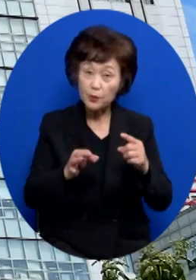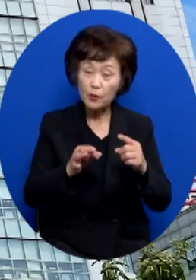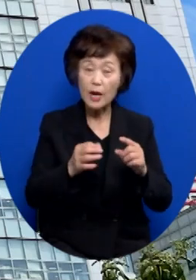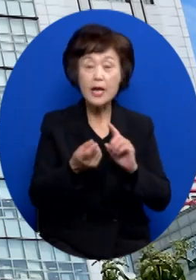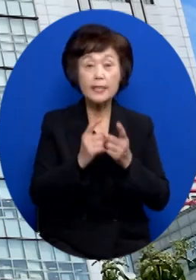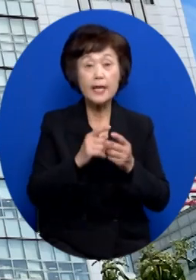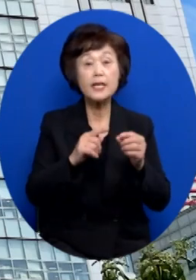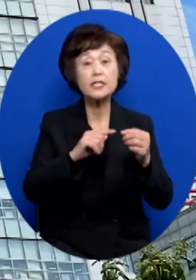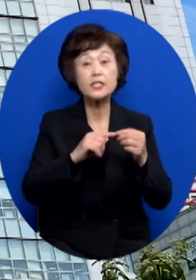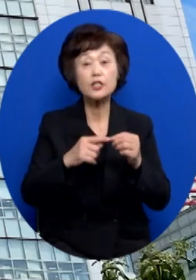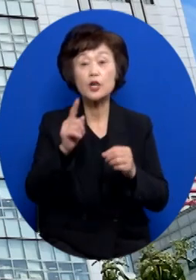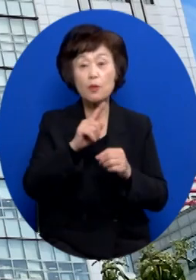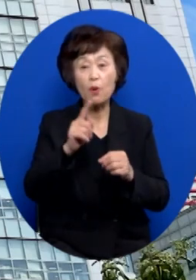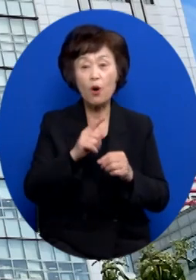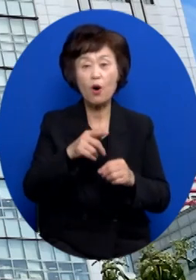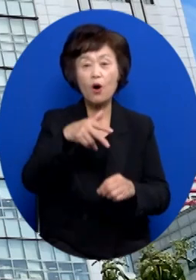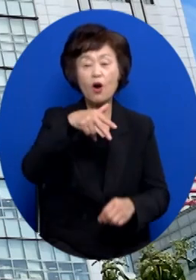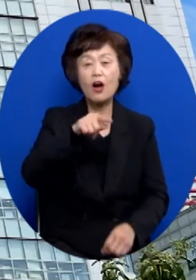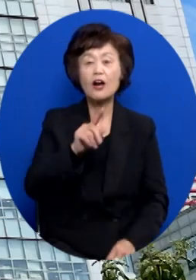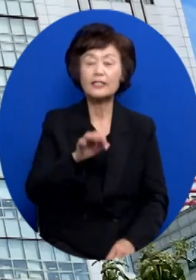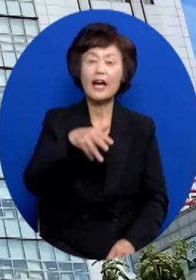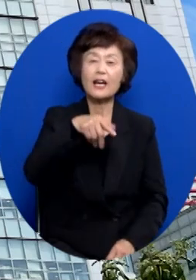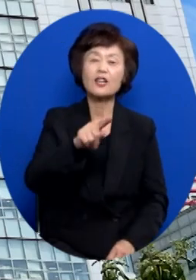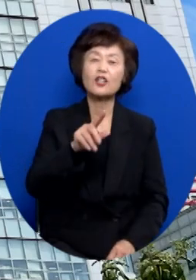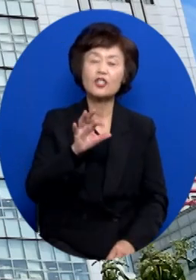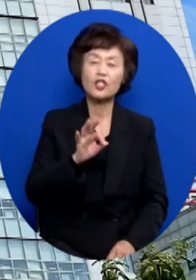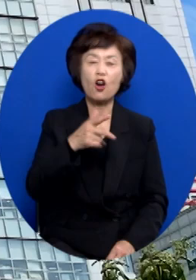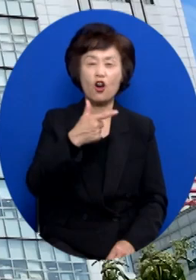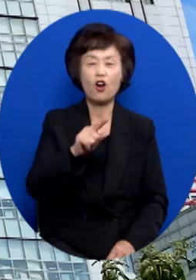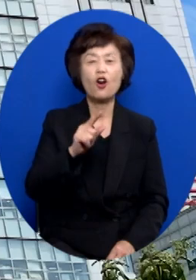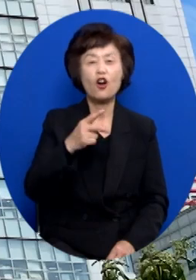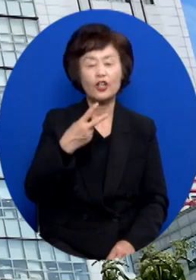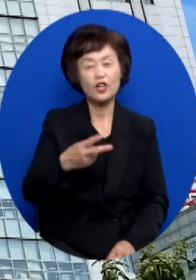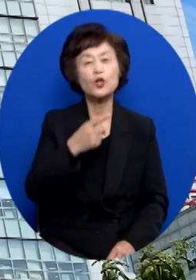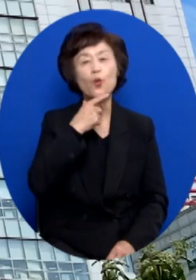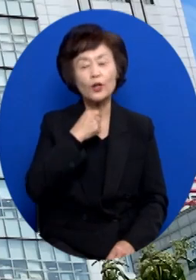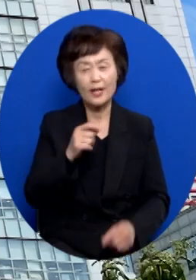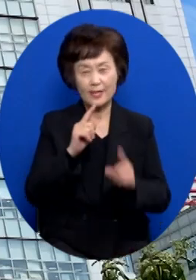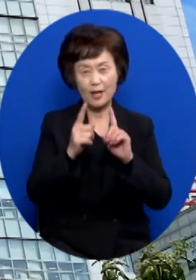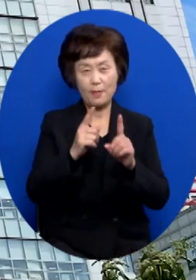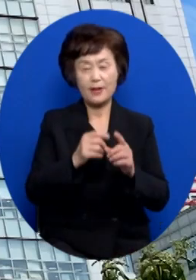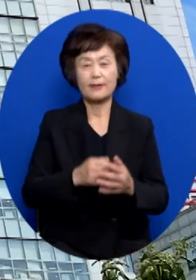장청년을 선호하는 것으로 나타났습니다. 지금까지 오늘의 주요 단신이었습니다.